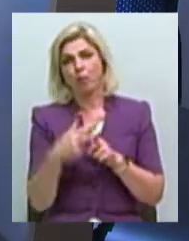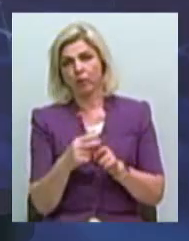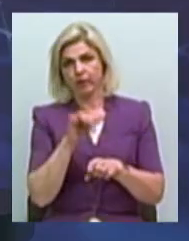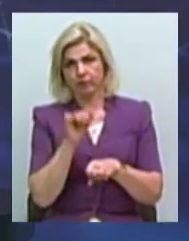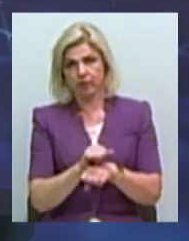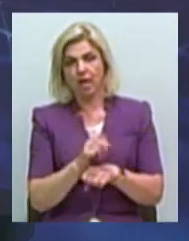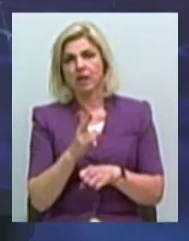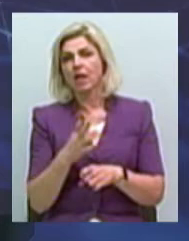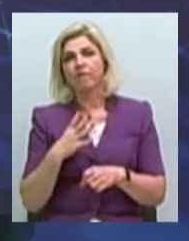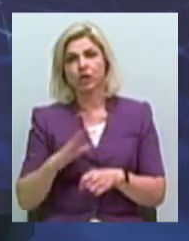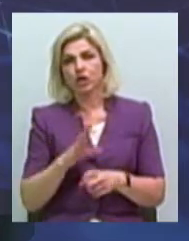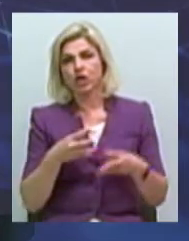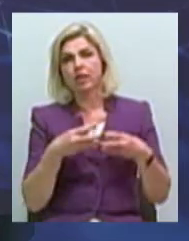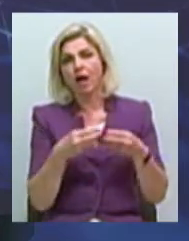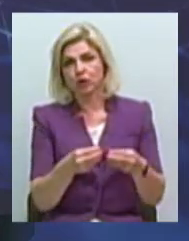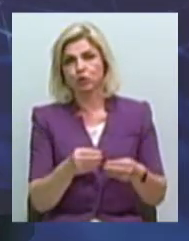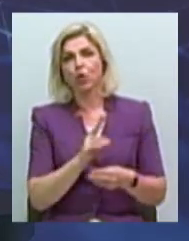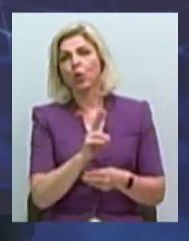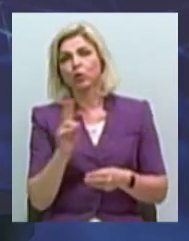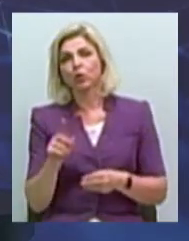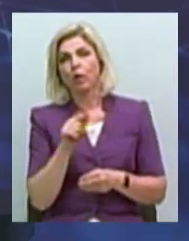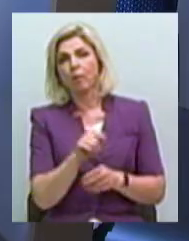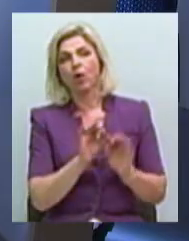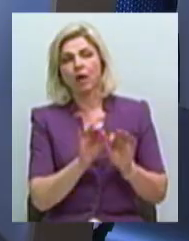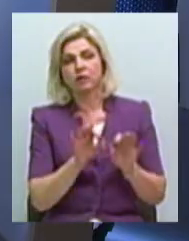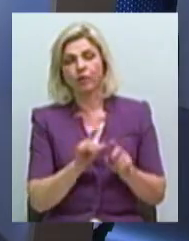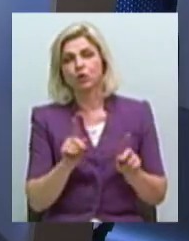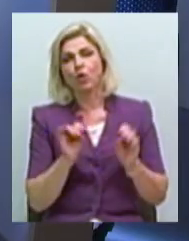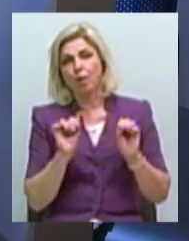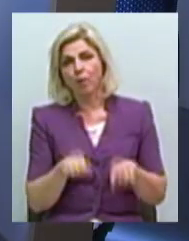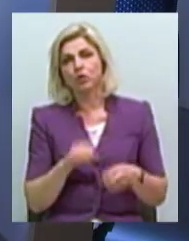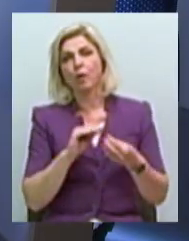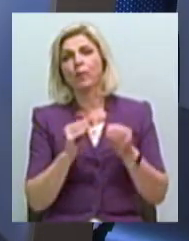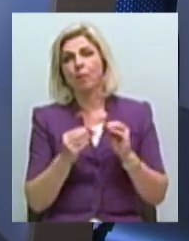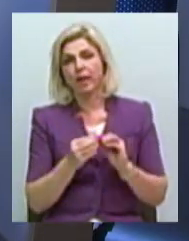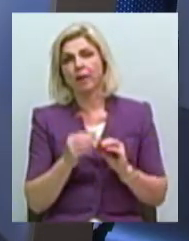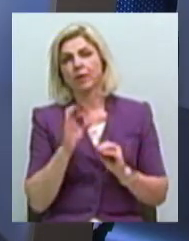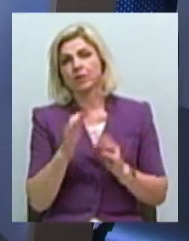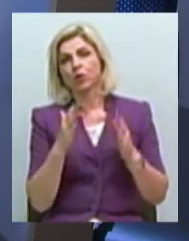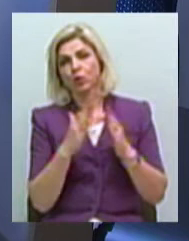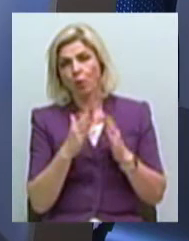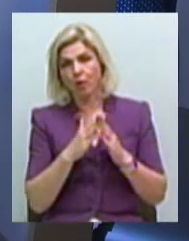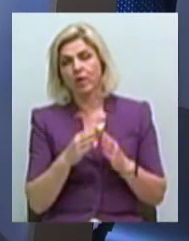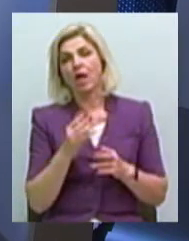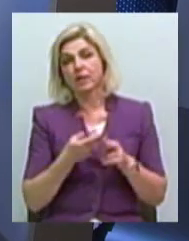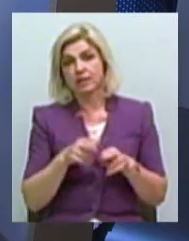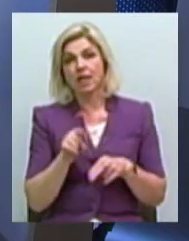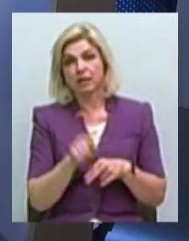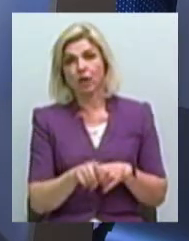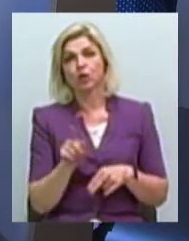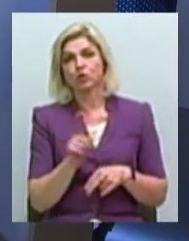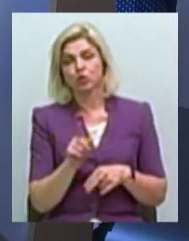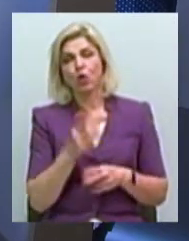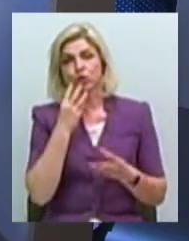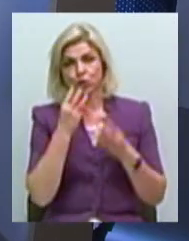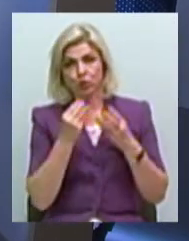випадку, як казав Євгеній, що хтось йому розповідає про те, що можливо будуть якісь проблеми з домівкою, це те, що